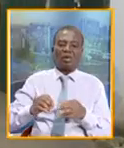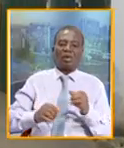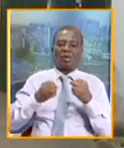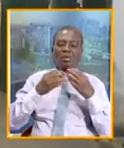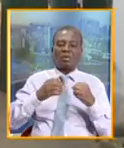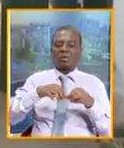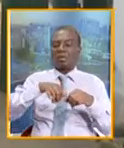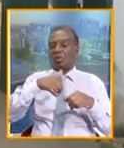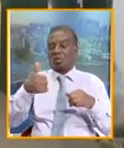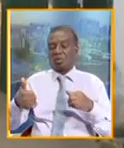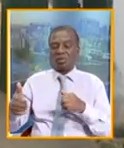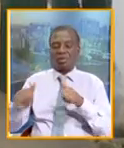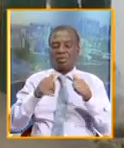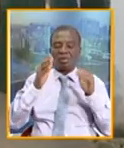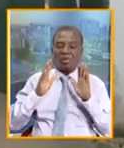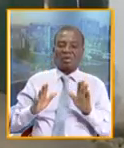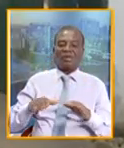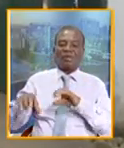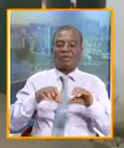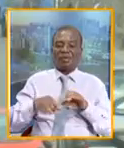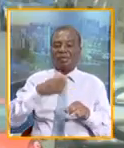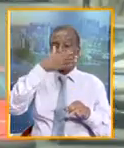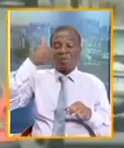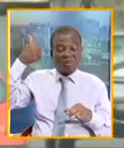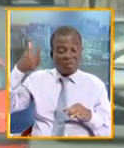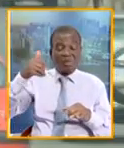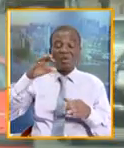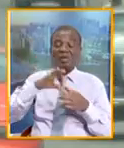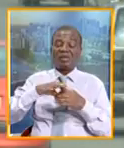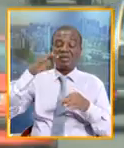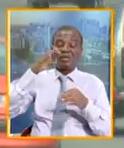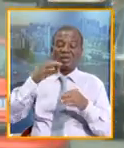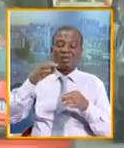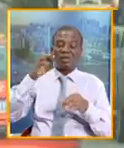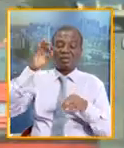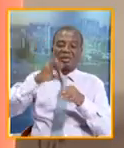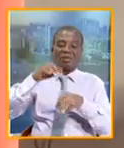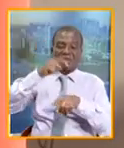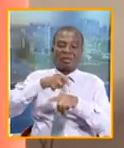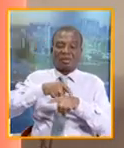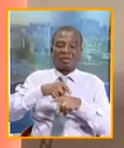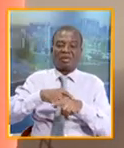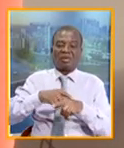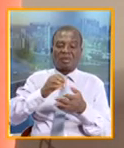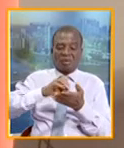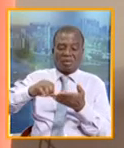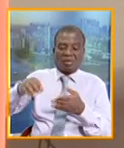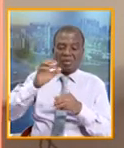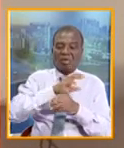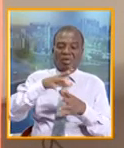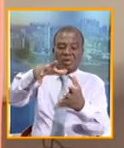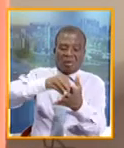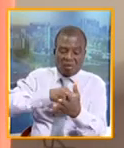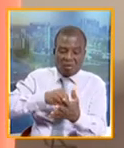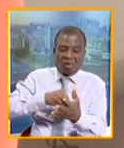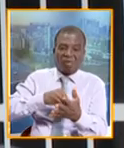Plusieurs autres secteurs d'activité réalisent le meilleur de leurs recettes au cours de cette période. Ce sont notamment les imprimeurs avec la